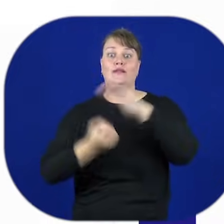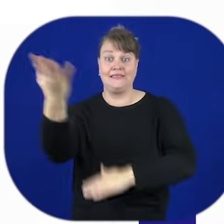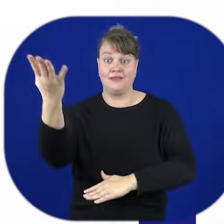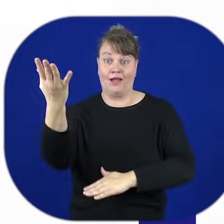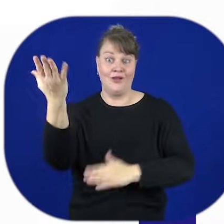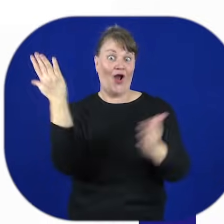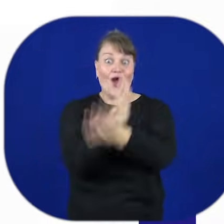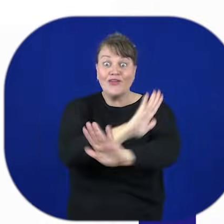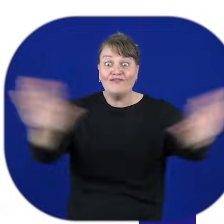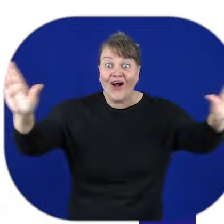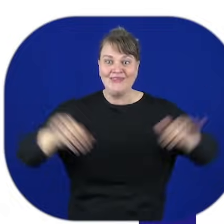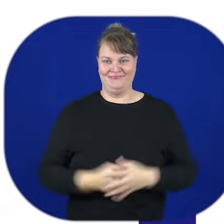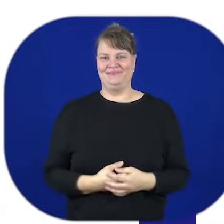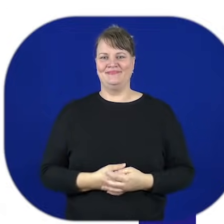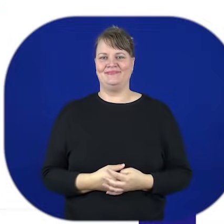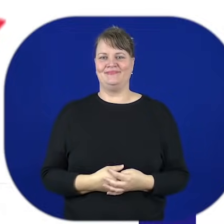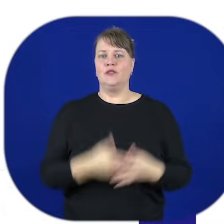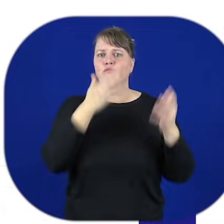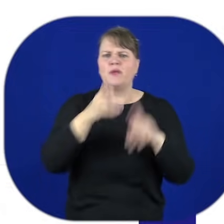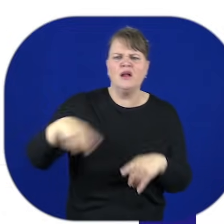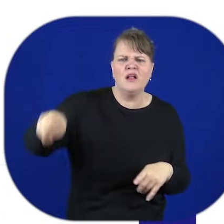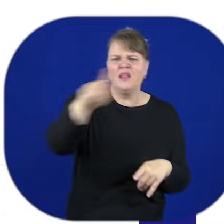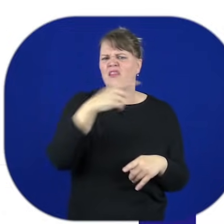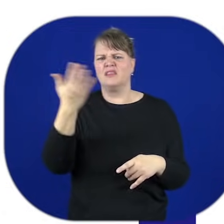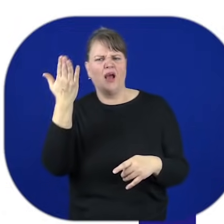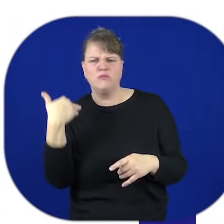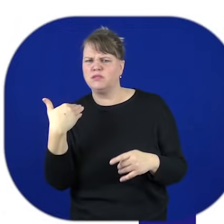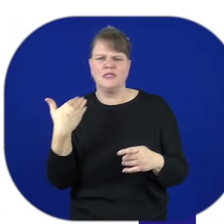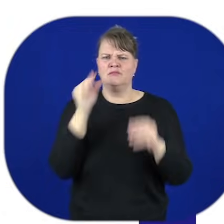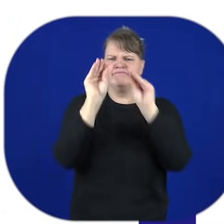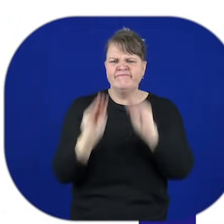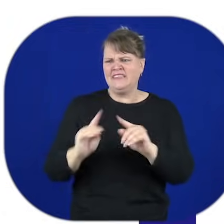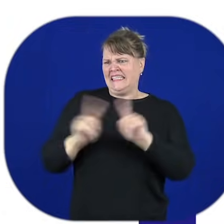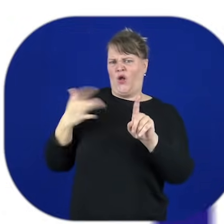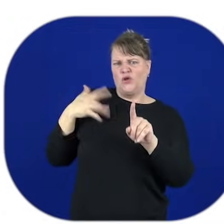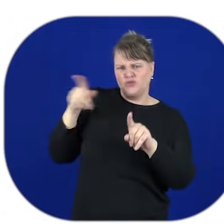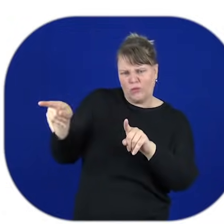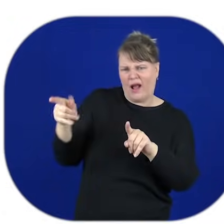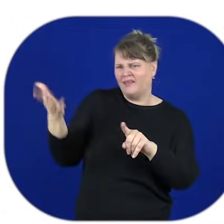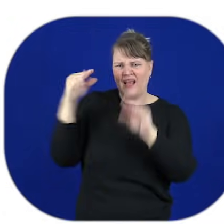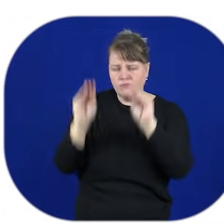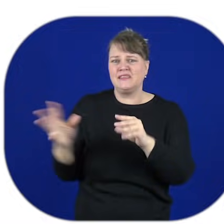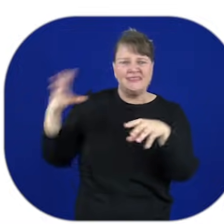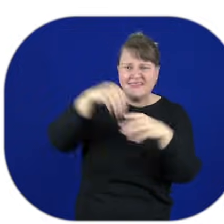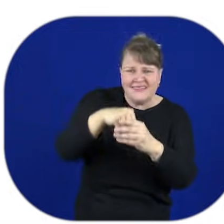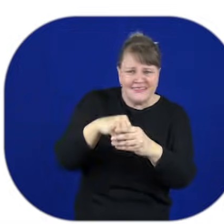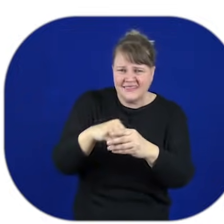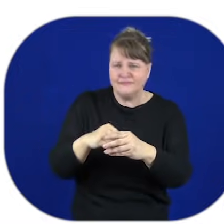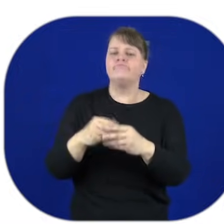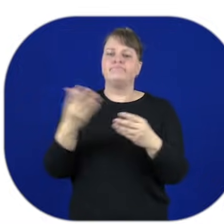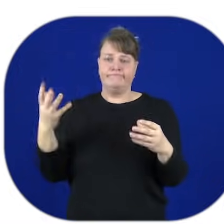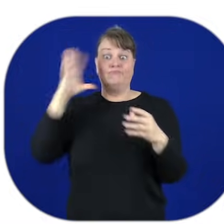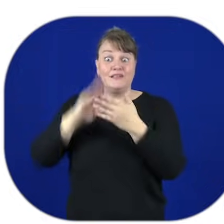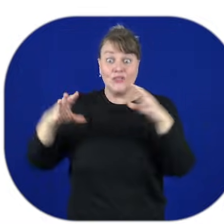snadno opravit. Pokud je vše v pořádku, klikněte na Odeslat. A je sečteno! V případě, že jste